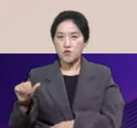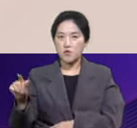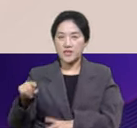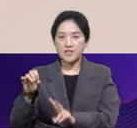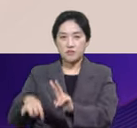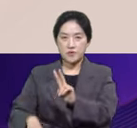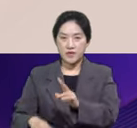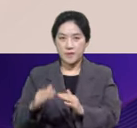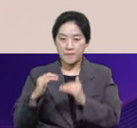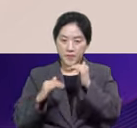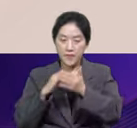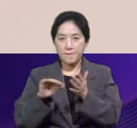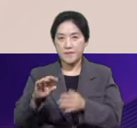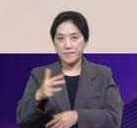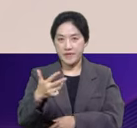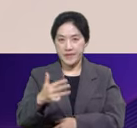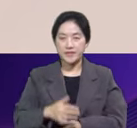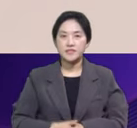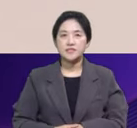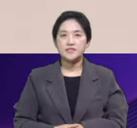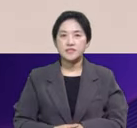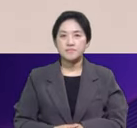현재 2위. 표차는 48표 차입니다.